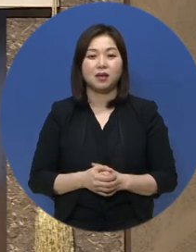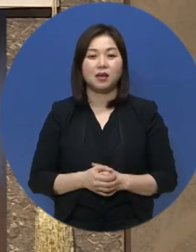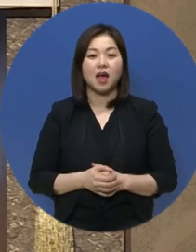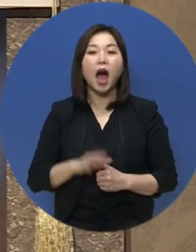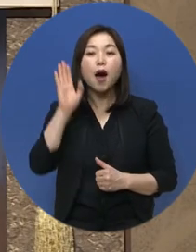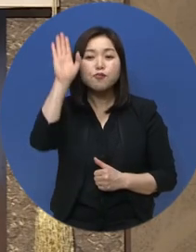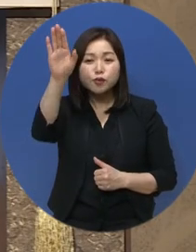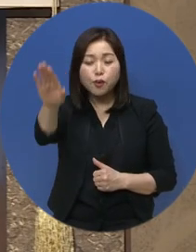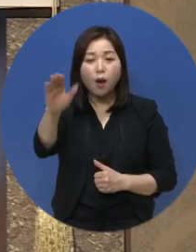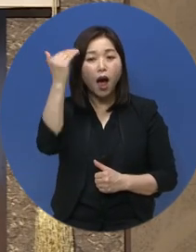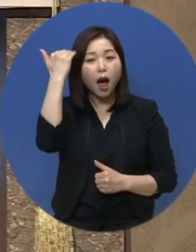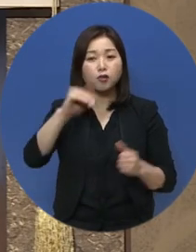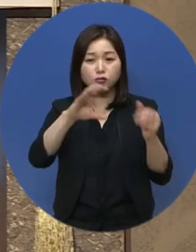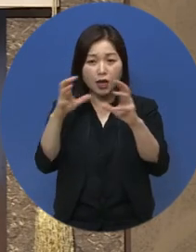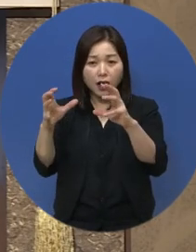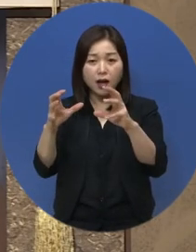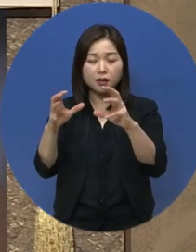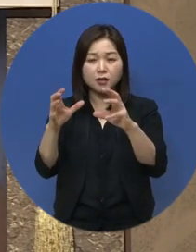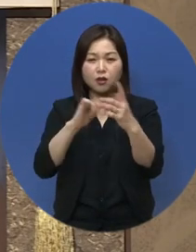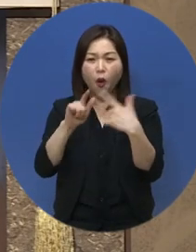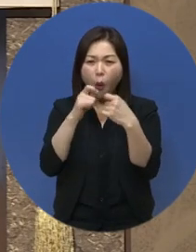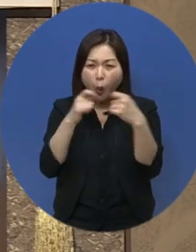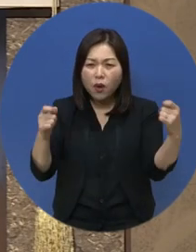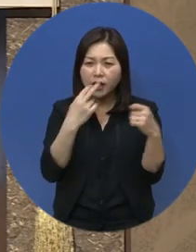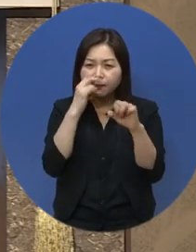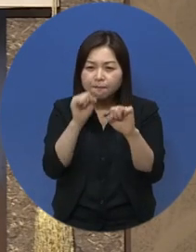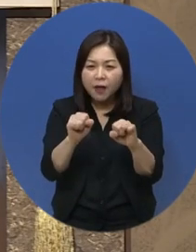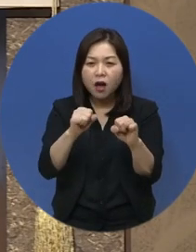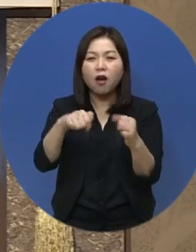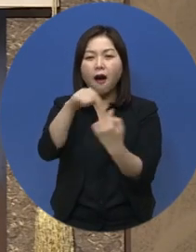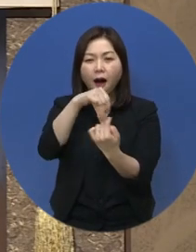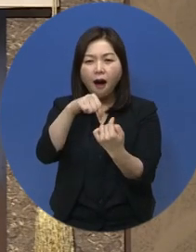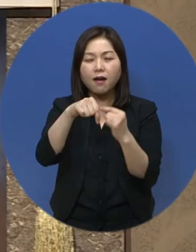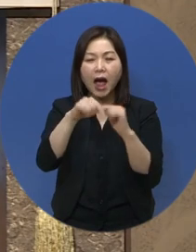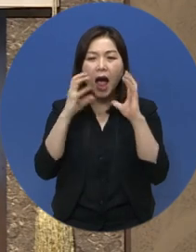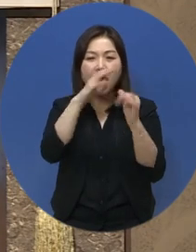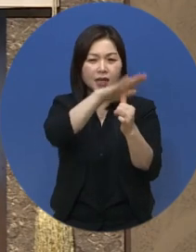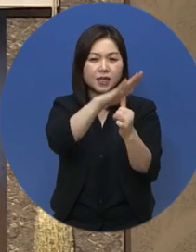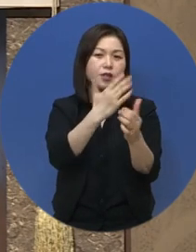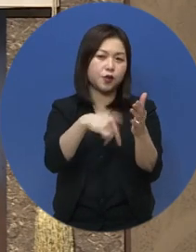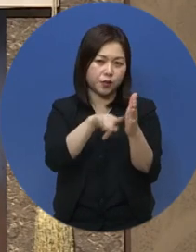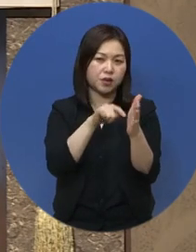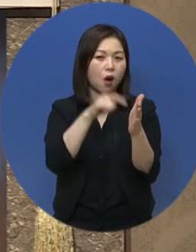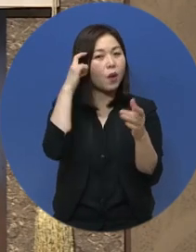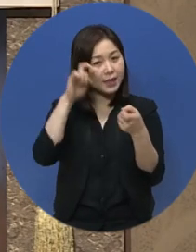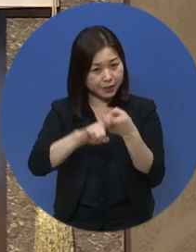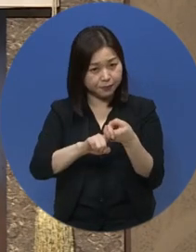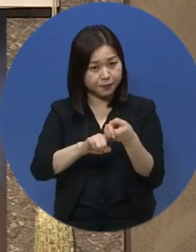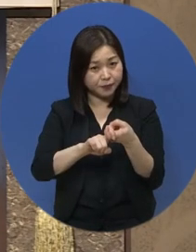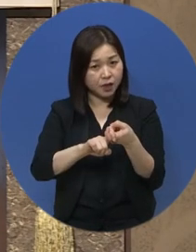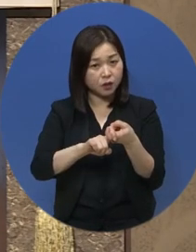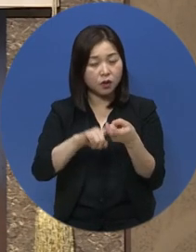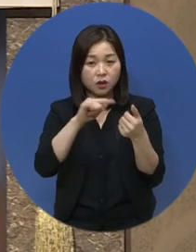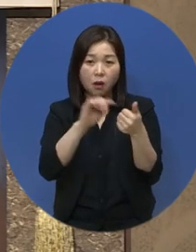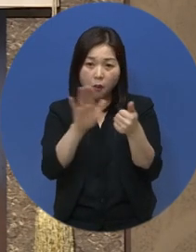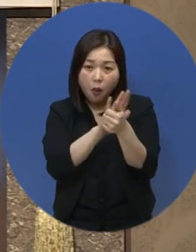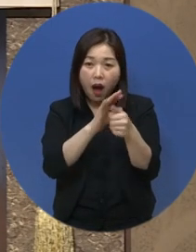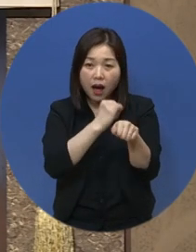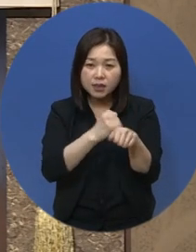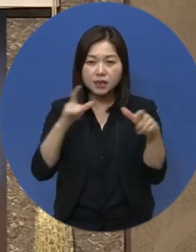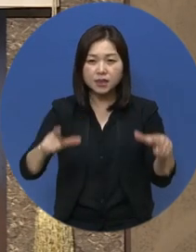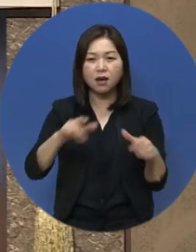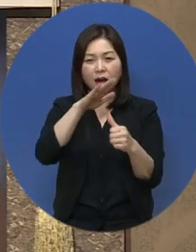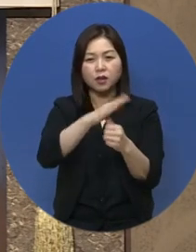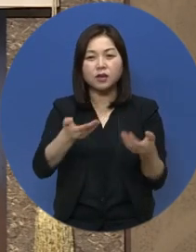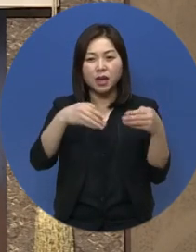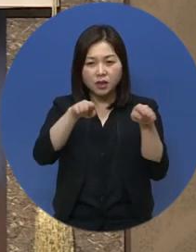앞으로 대한민국을 더 많이 살아갈 아이들을 위해서 우리가 조금 더 관심을 가지고 특히 이 아이들을 돌보고 있는 지역 아동센터에